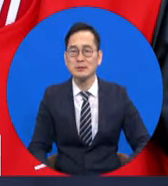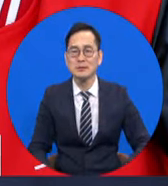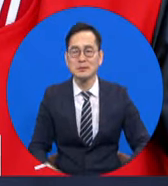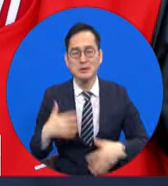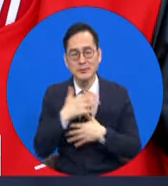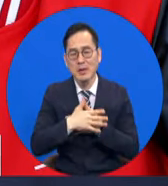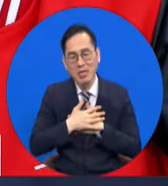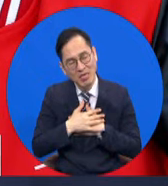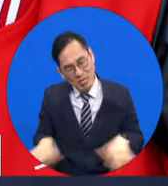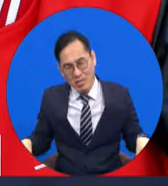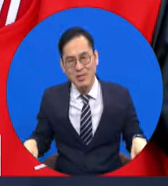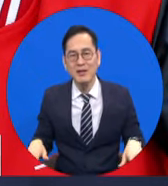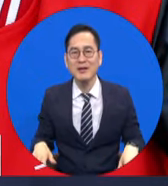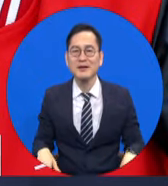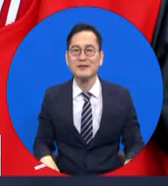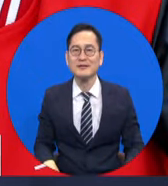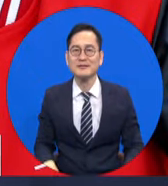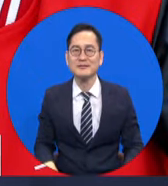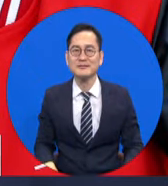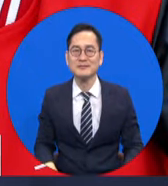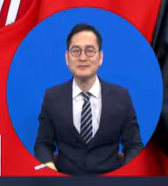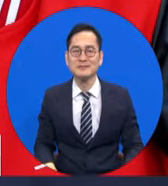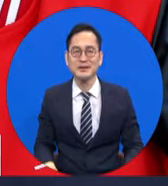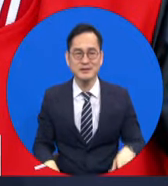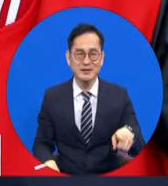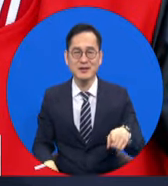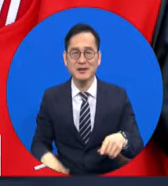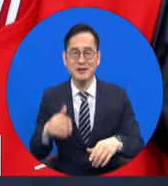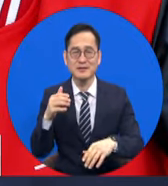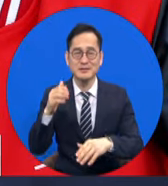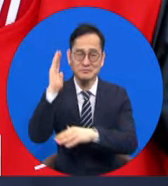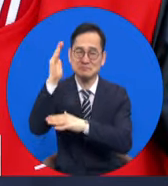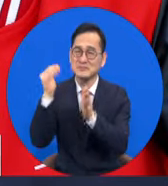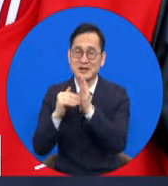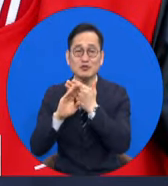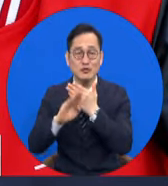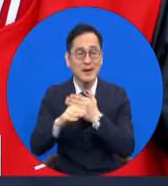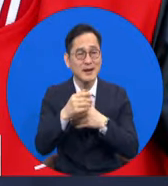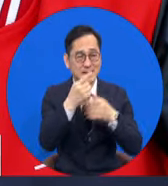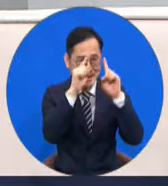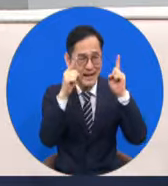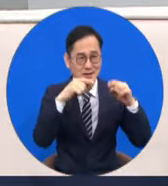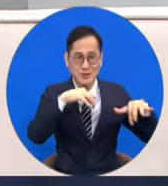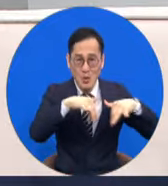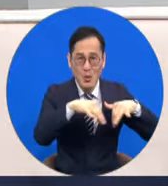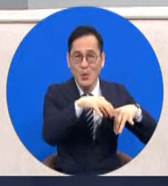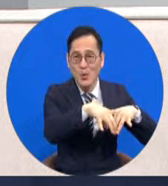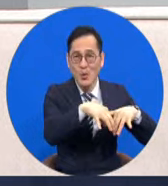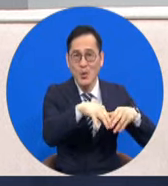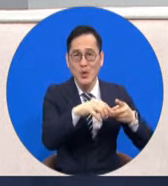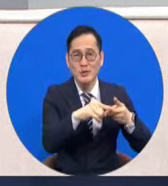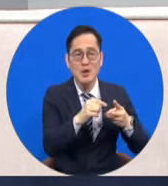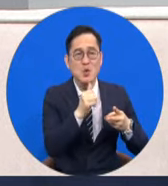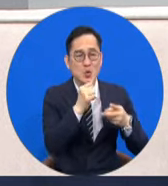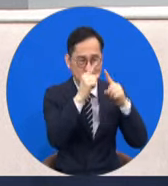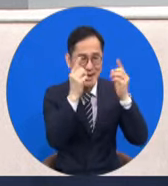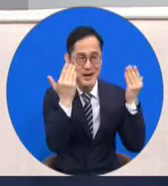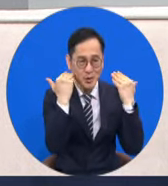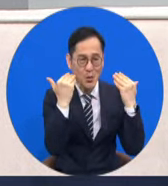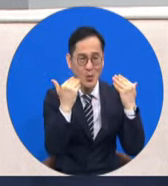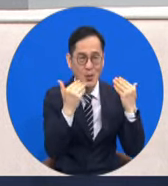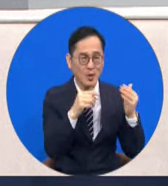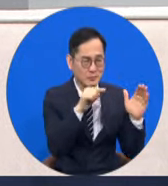탈진했어요 비대위원장? 원래 지금 그 청계광장 유세 이후에 대학로하고 홍대 등등에서 한동훈 비대위원장이